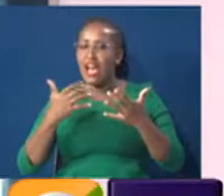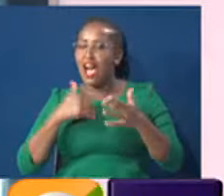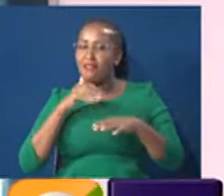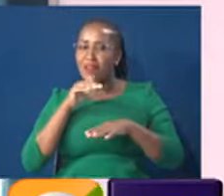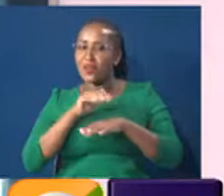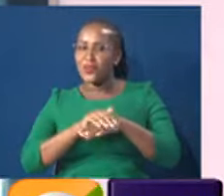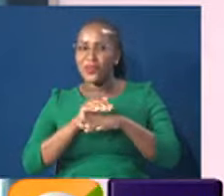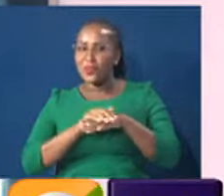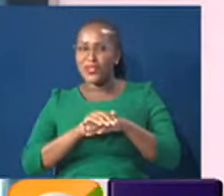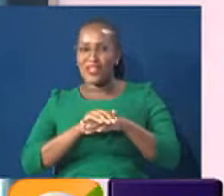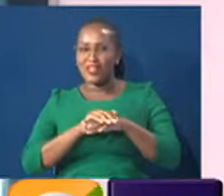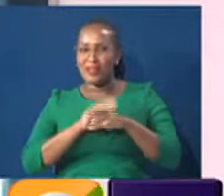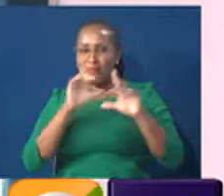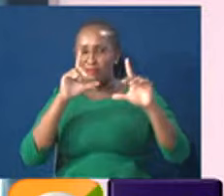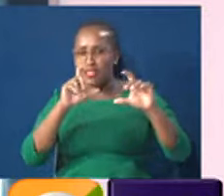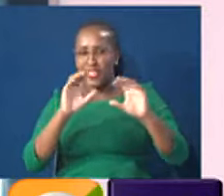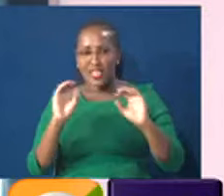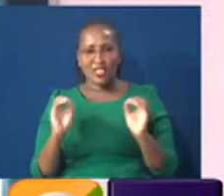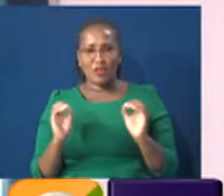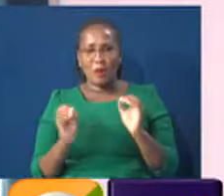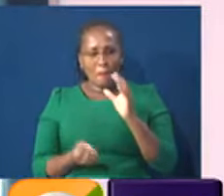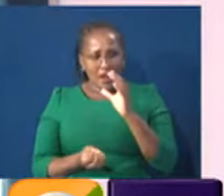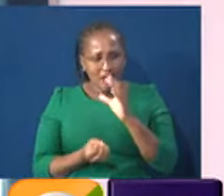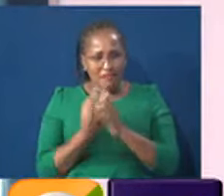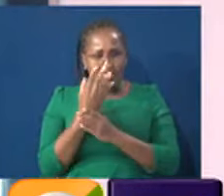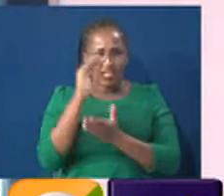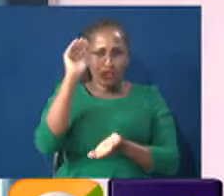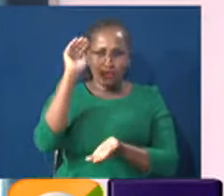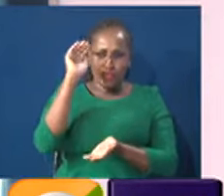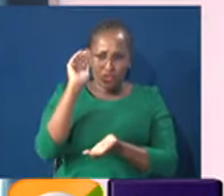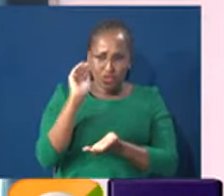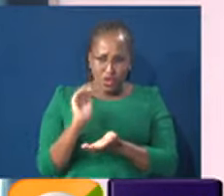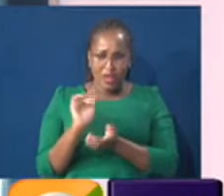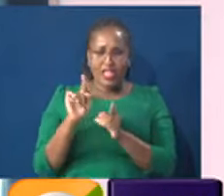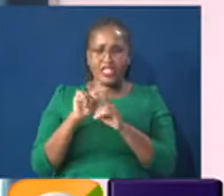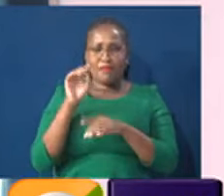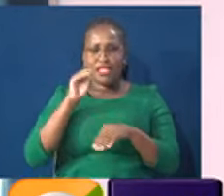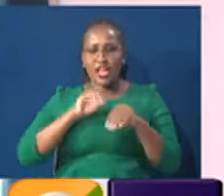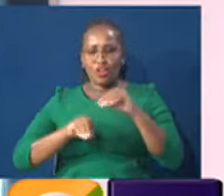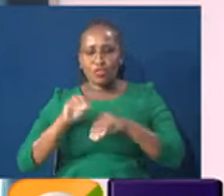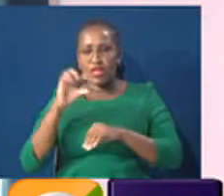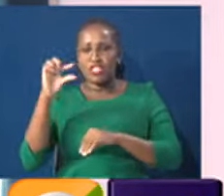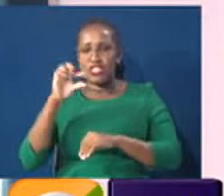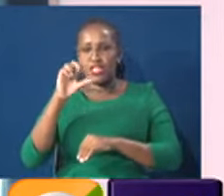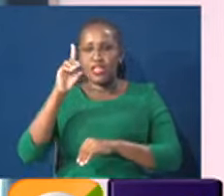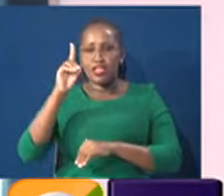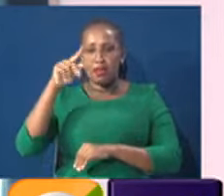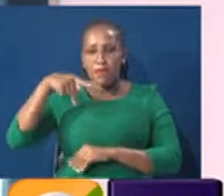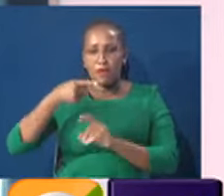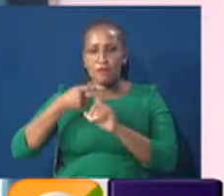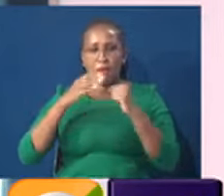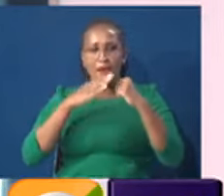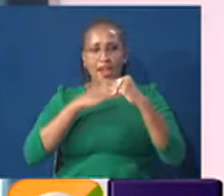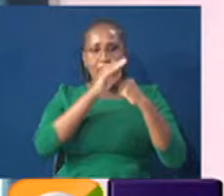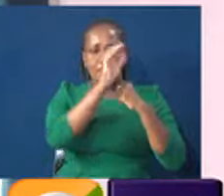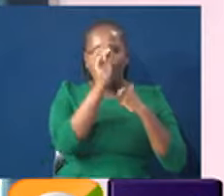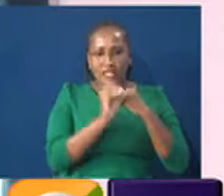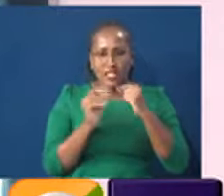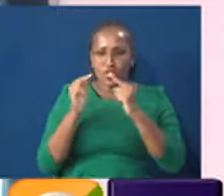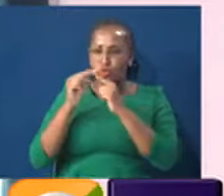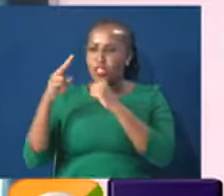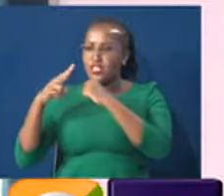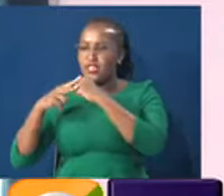picture. Manufacturing had dropped as a contribution of GDP from 9% to